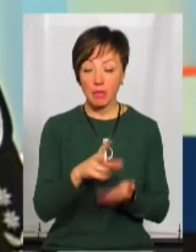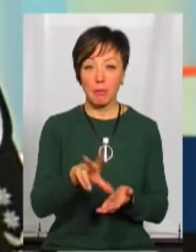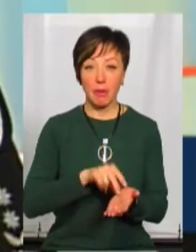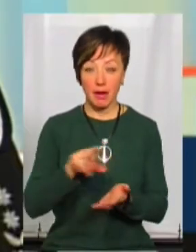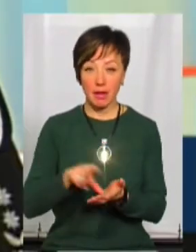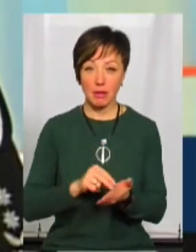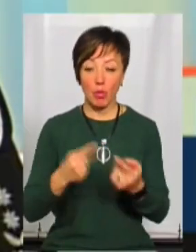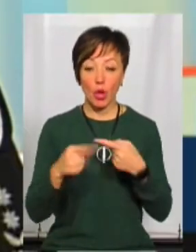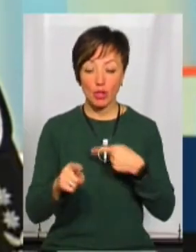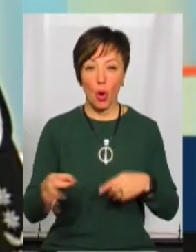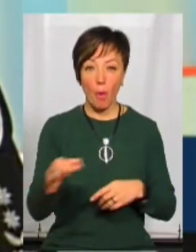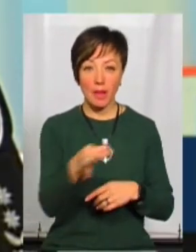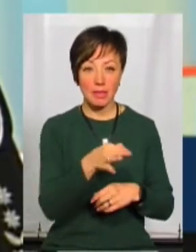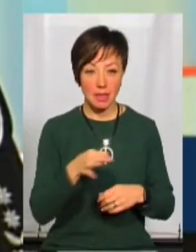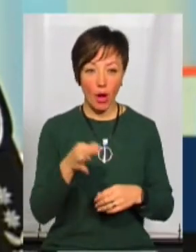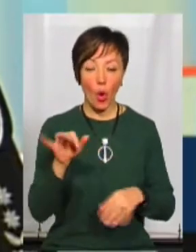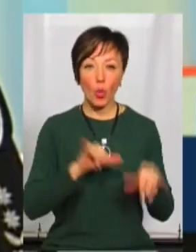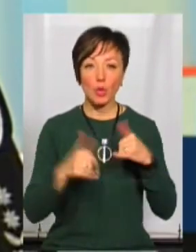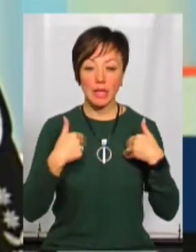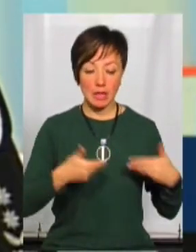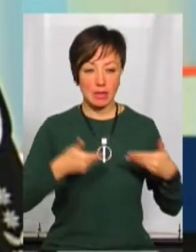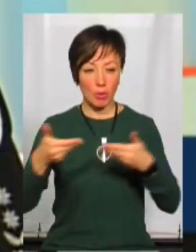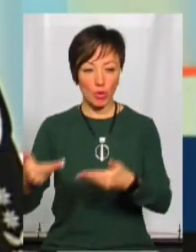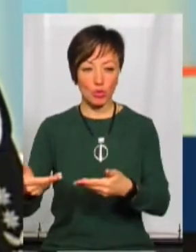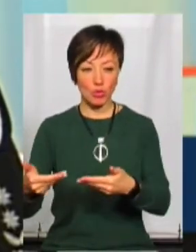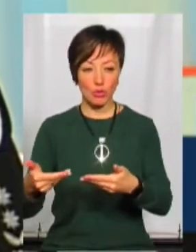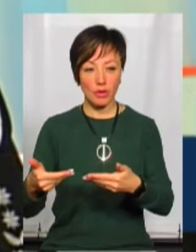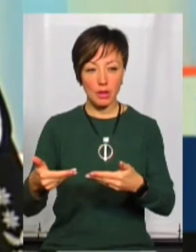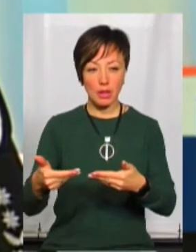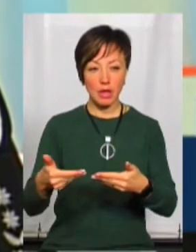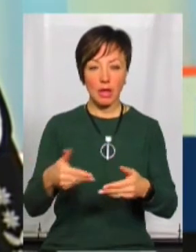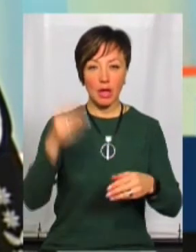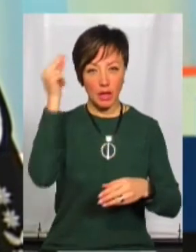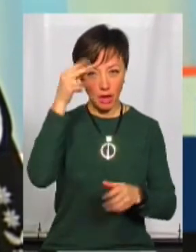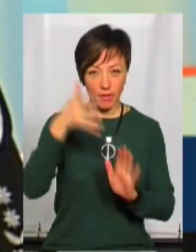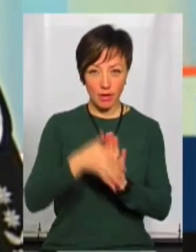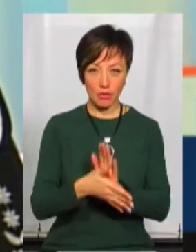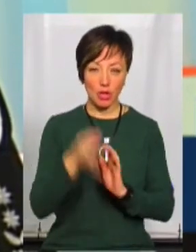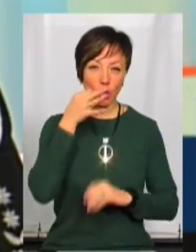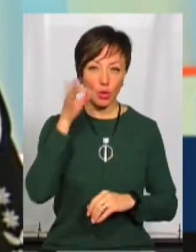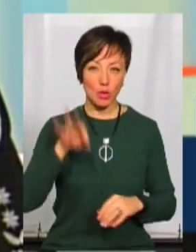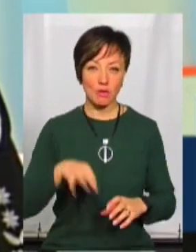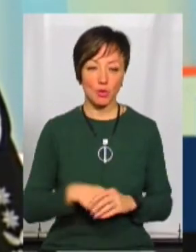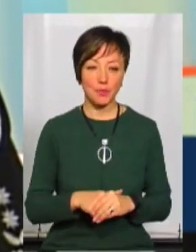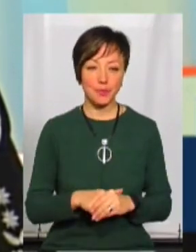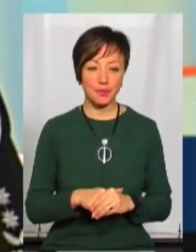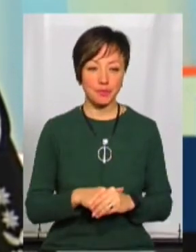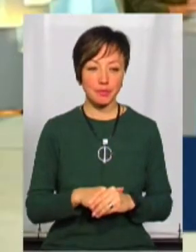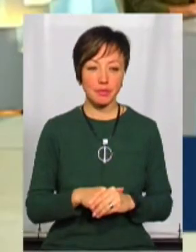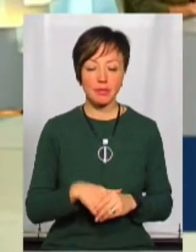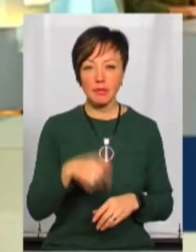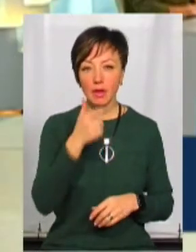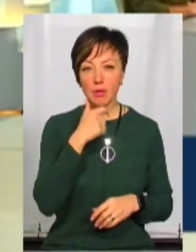вже по інших областях, куди нас запрошували для вивчення передового досвіду.